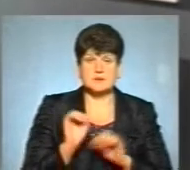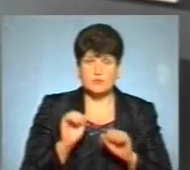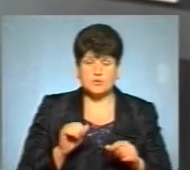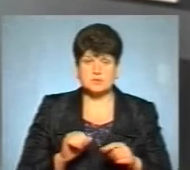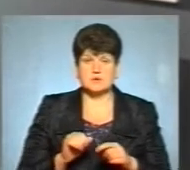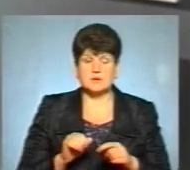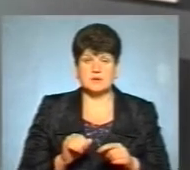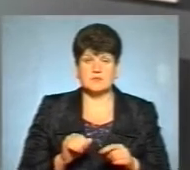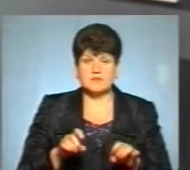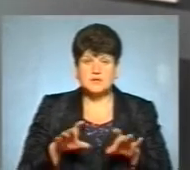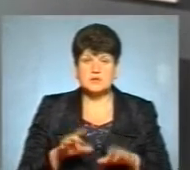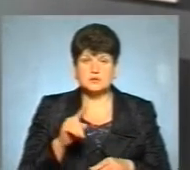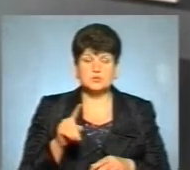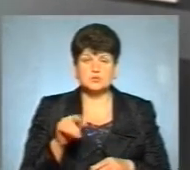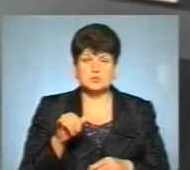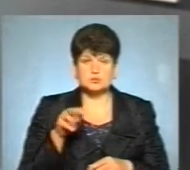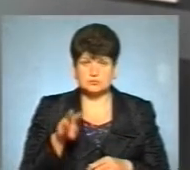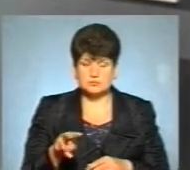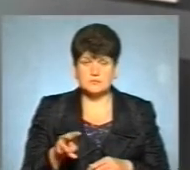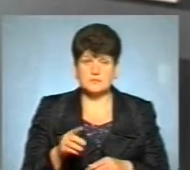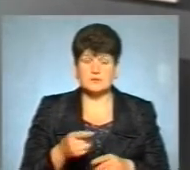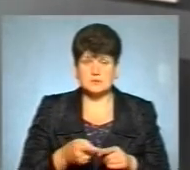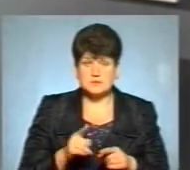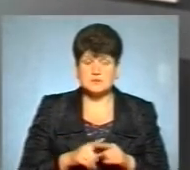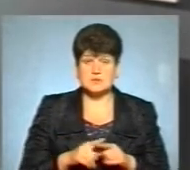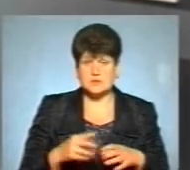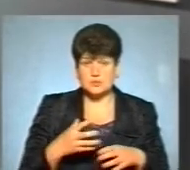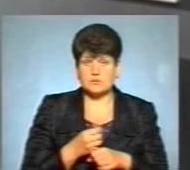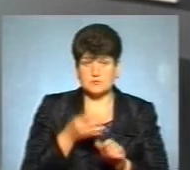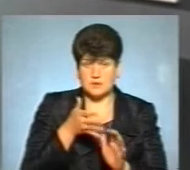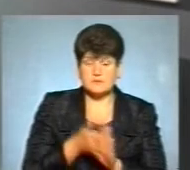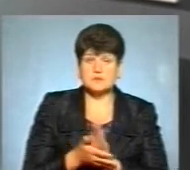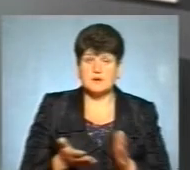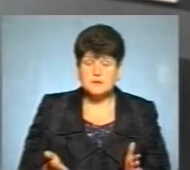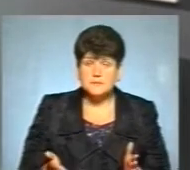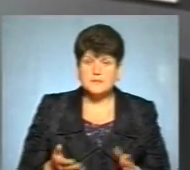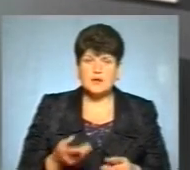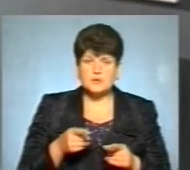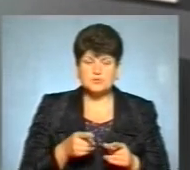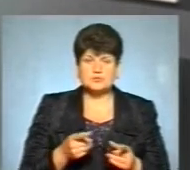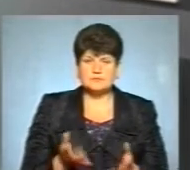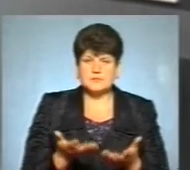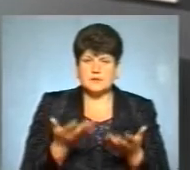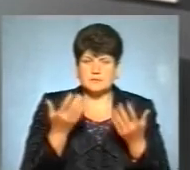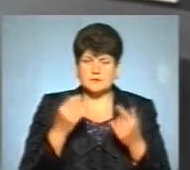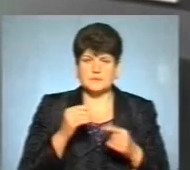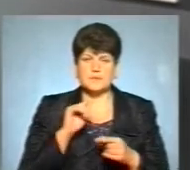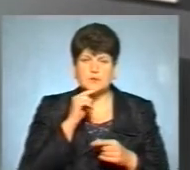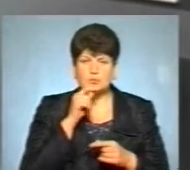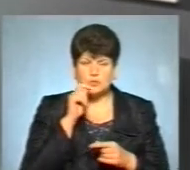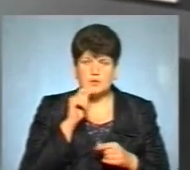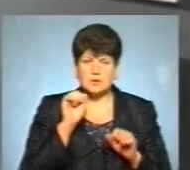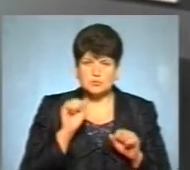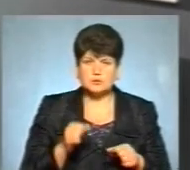Тобто оптимізовується витратна частина. Раціоналізація в першу чергу. Так, звичайно. Але тут для того, щоб розігріти економіку України і бути конкурентно